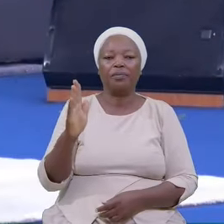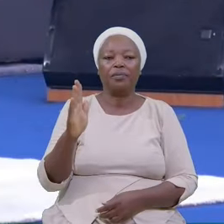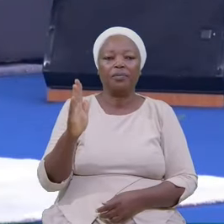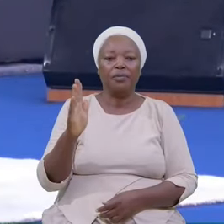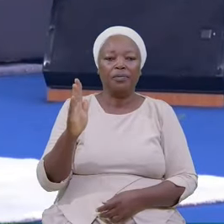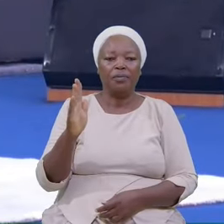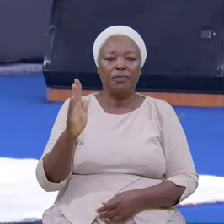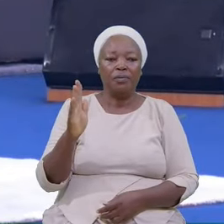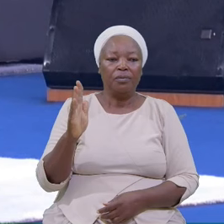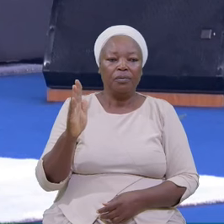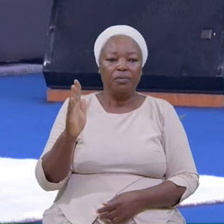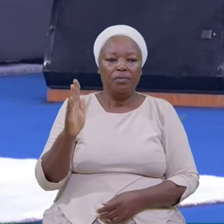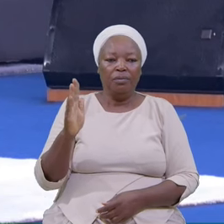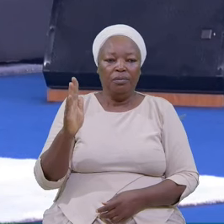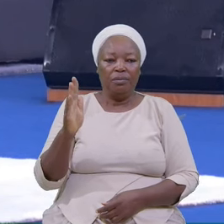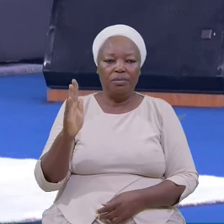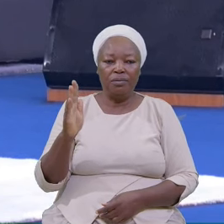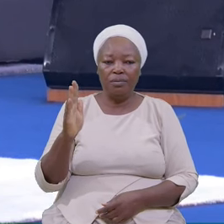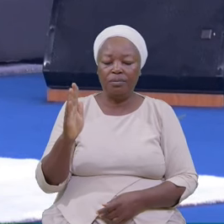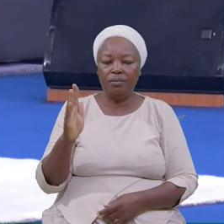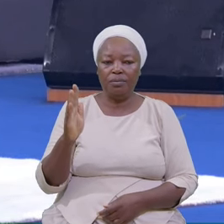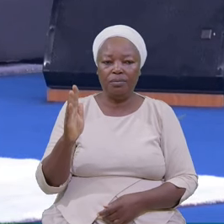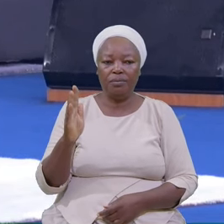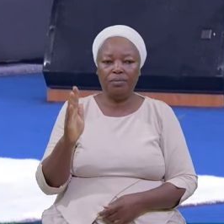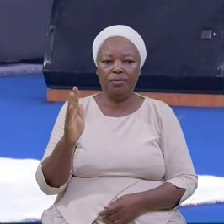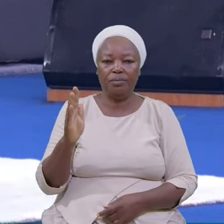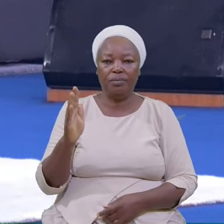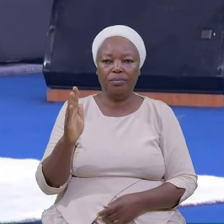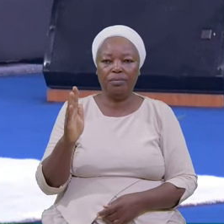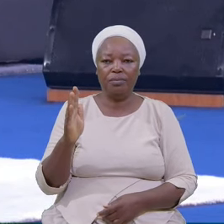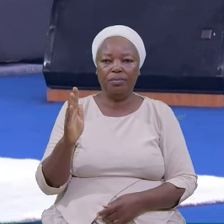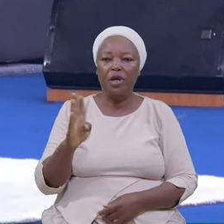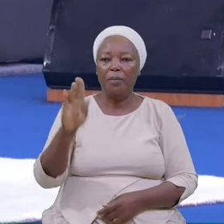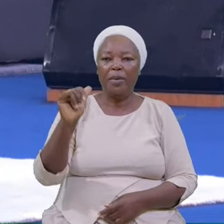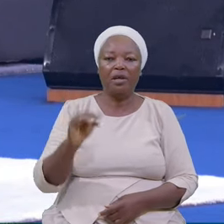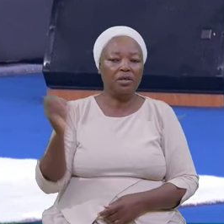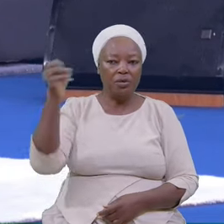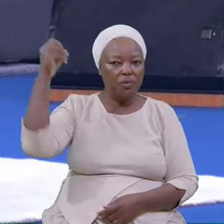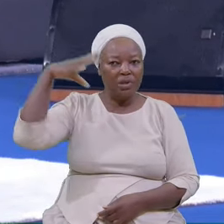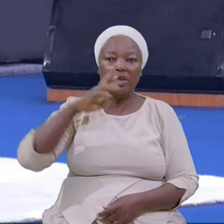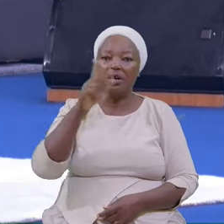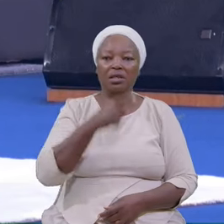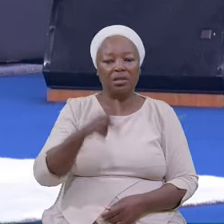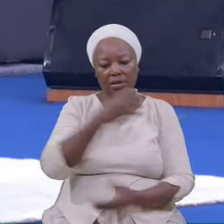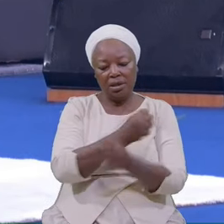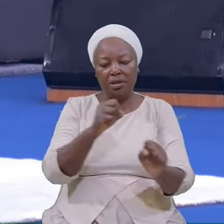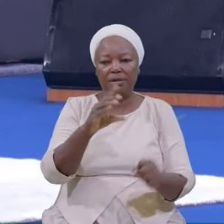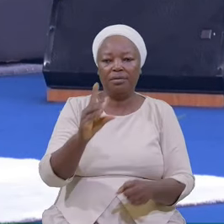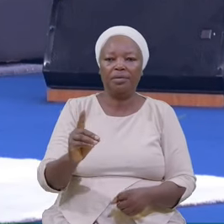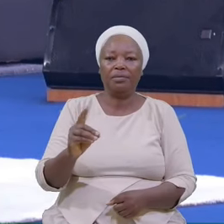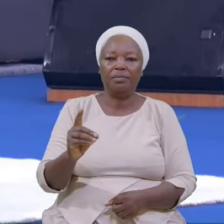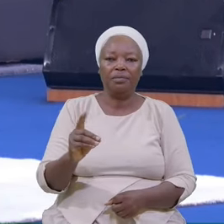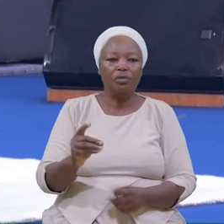vous êtes sauvés par le moyen de la foi. Et cela ne vient pas de vous, c'est le don de Dieu. C'est par la grâce que vous êtes